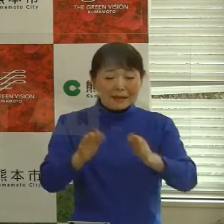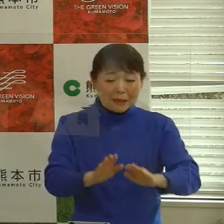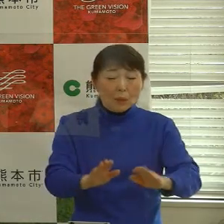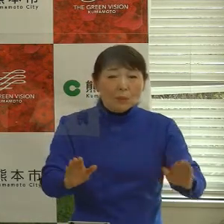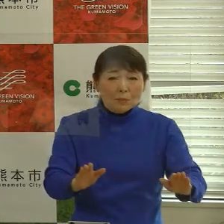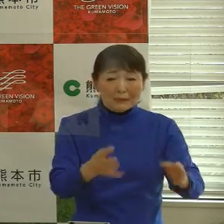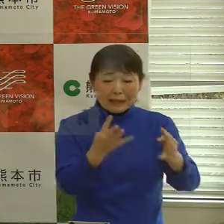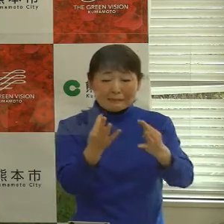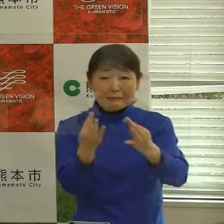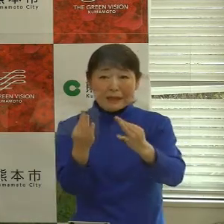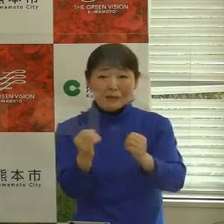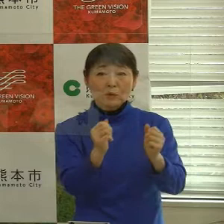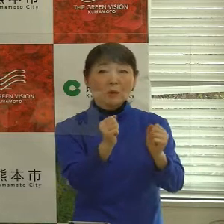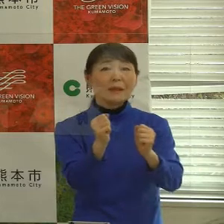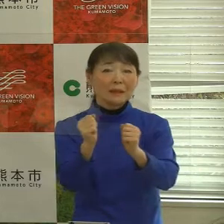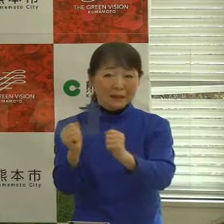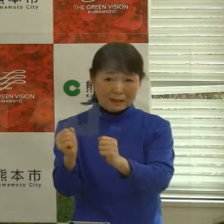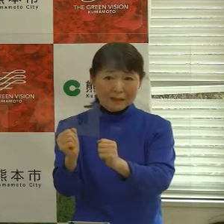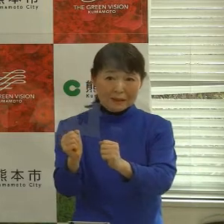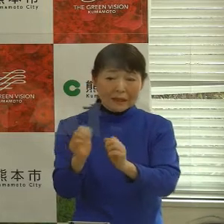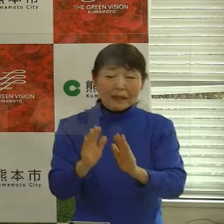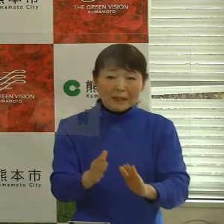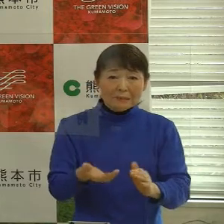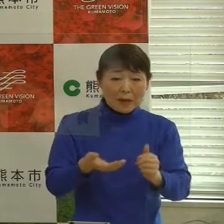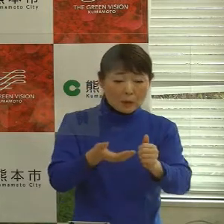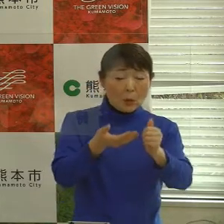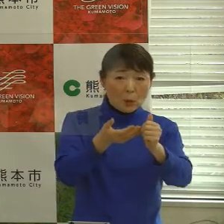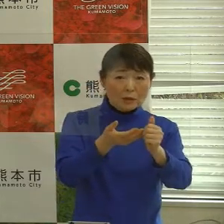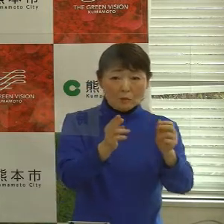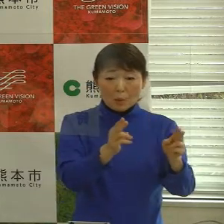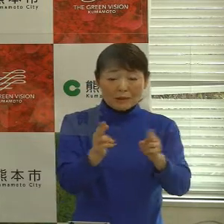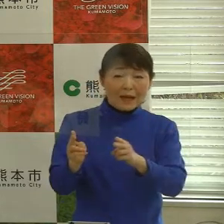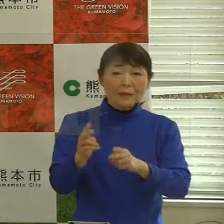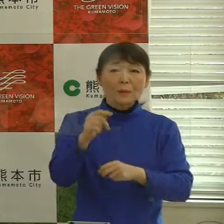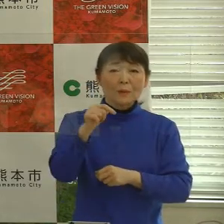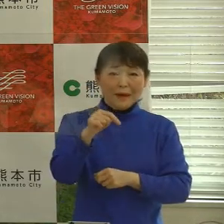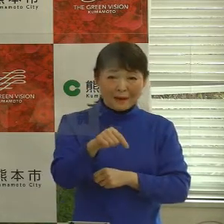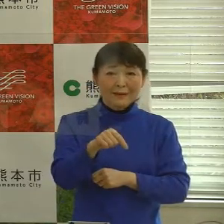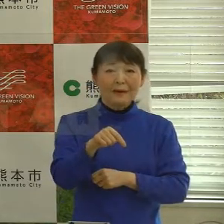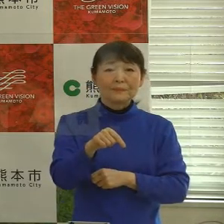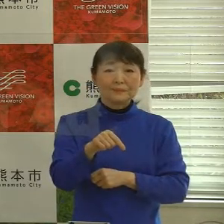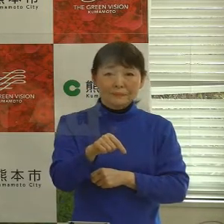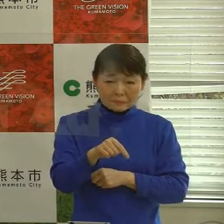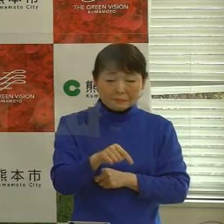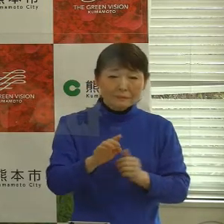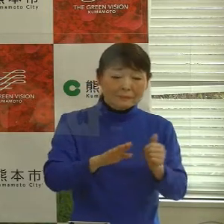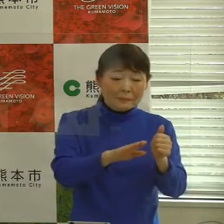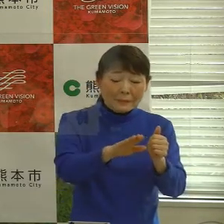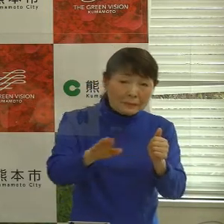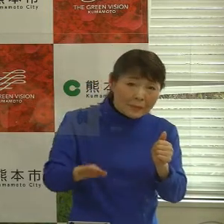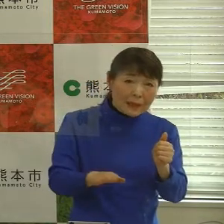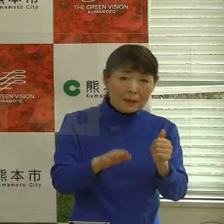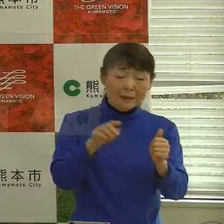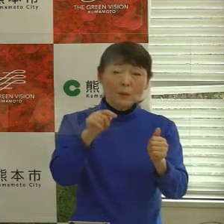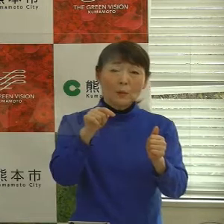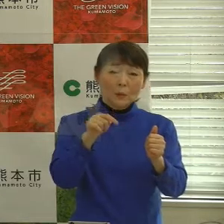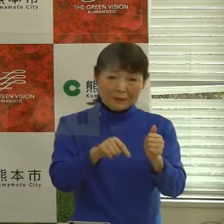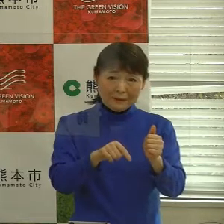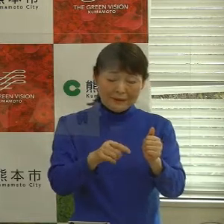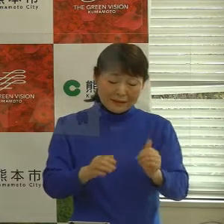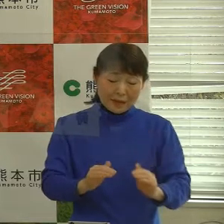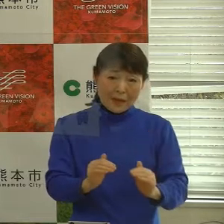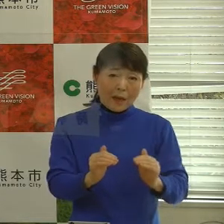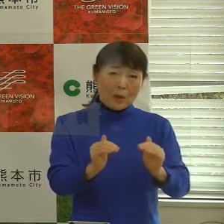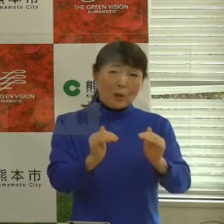数いらっしゃって、まあ、今さまざまな養育の制度の中でですね、環境の中で、 育